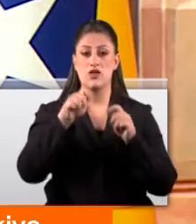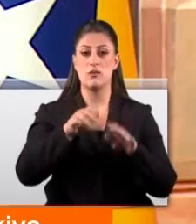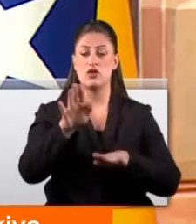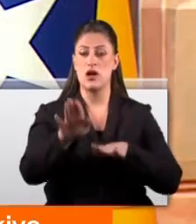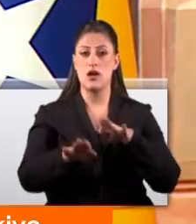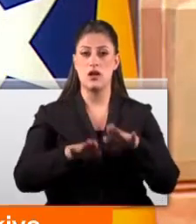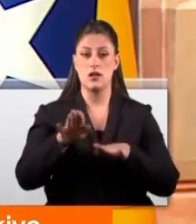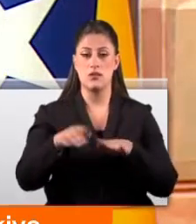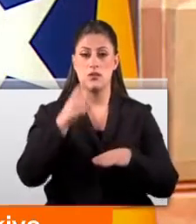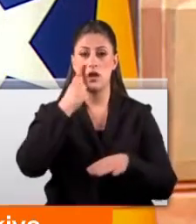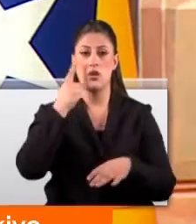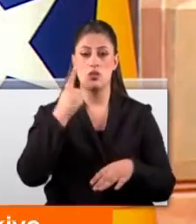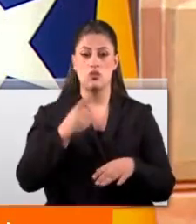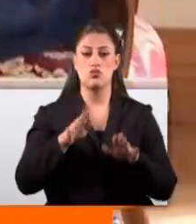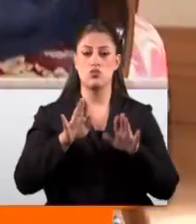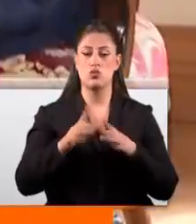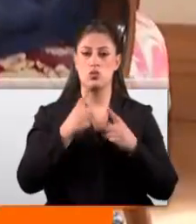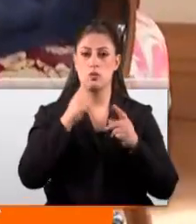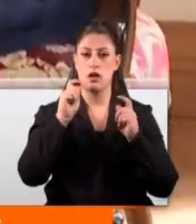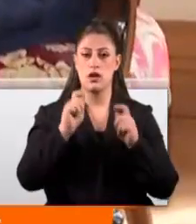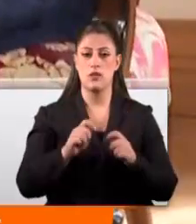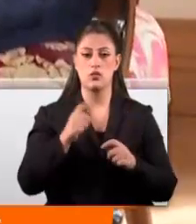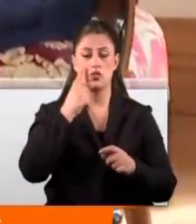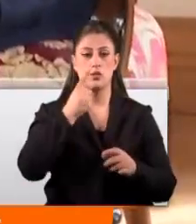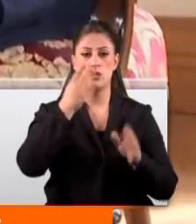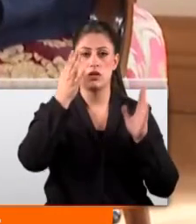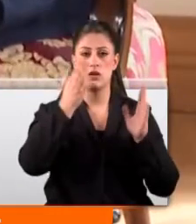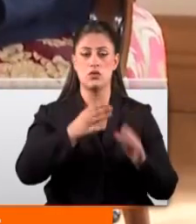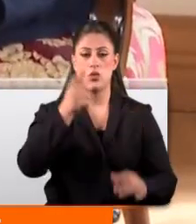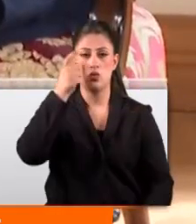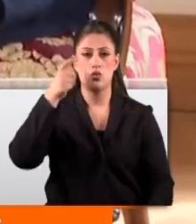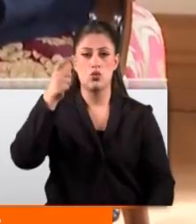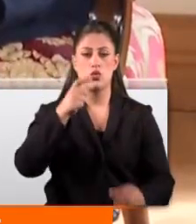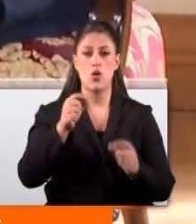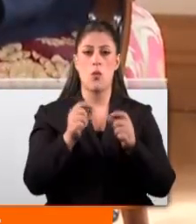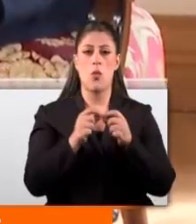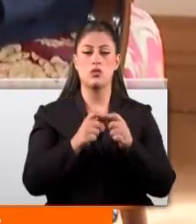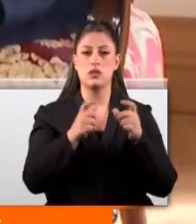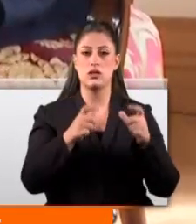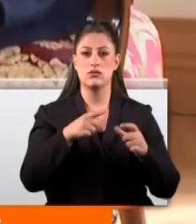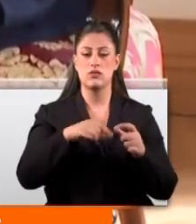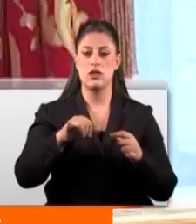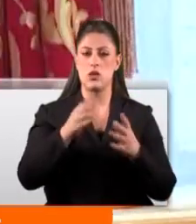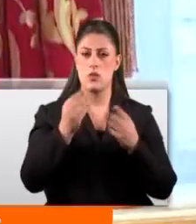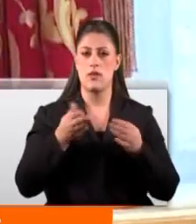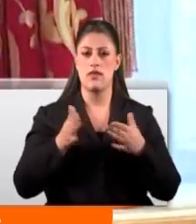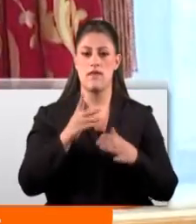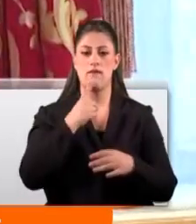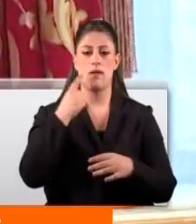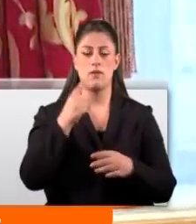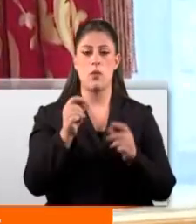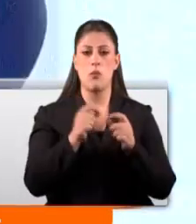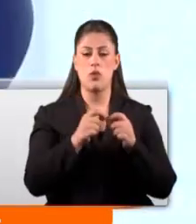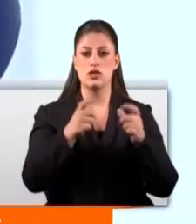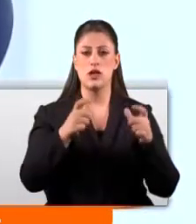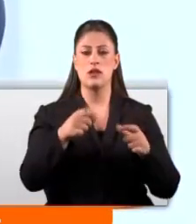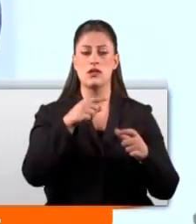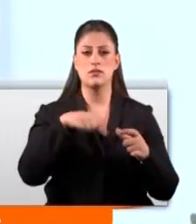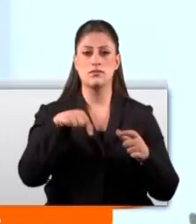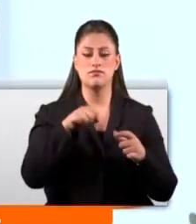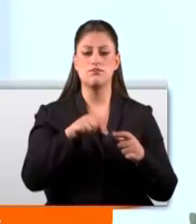adımlar üzerinde durduk. Erdoğan, Türkiye Bosna Hersek'in yanında olmaya devam edecek dedi. Bosna Hersek'le ilişkilerde